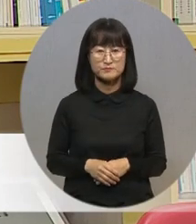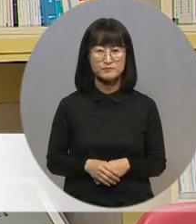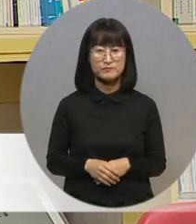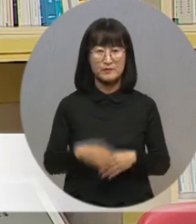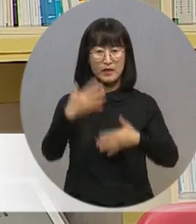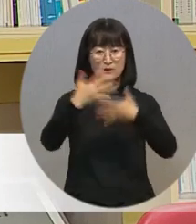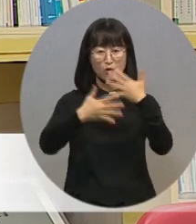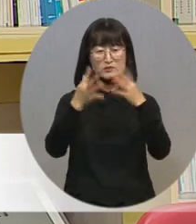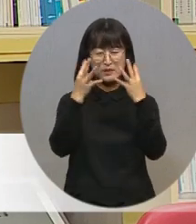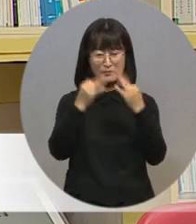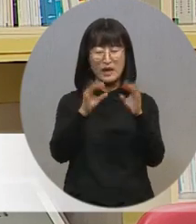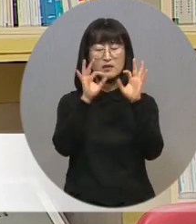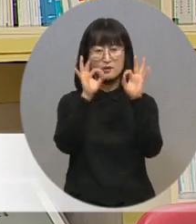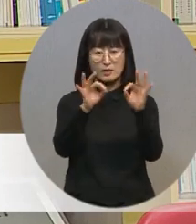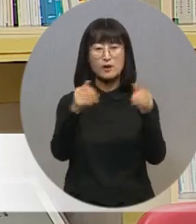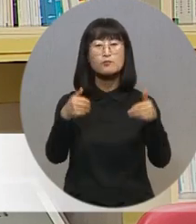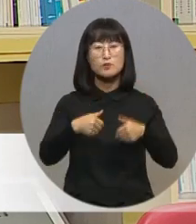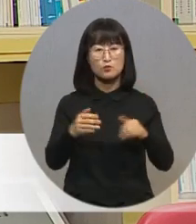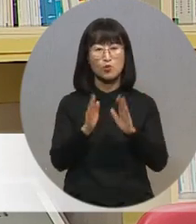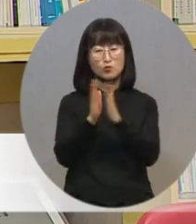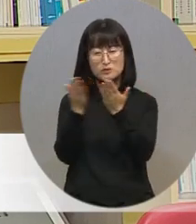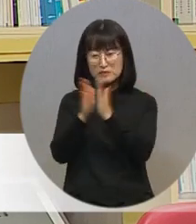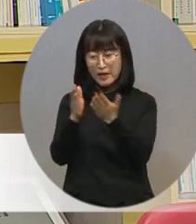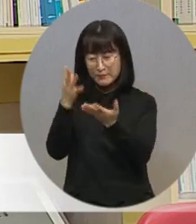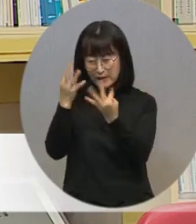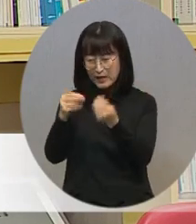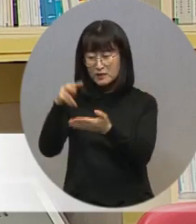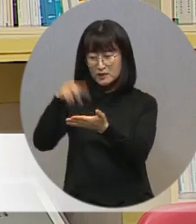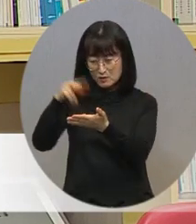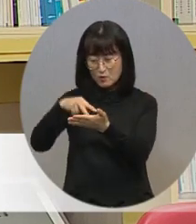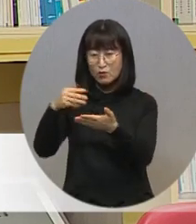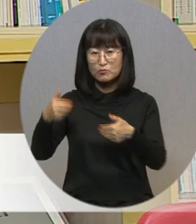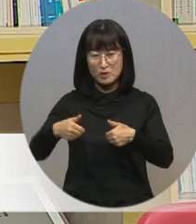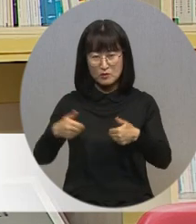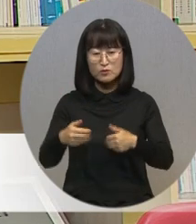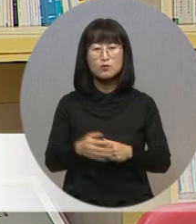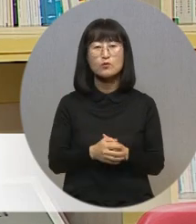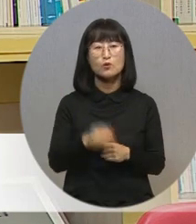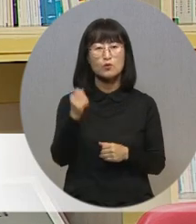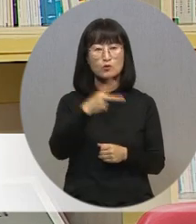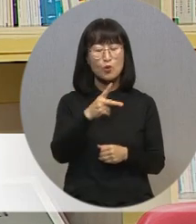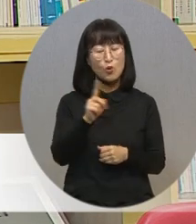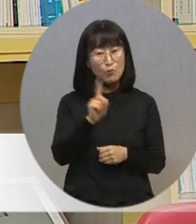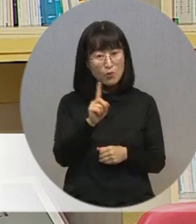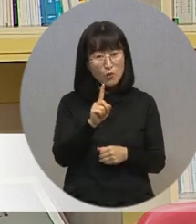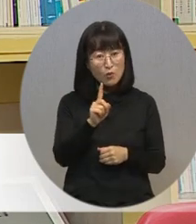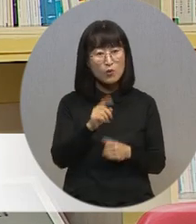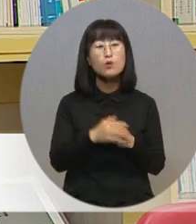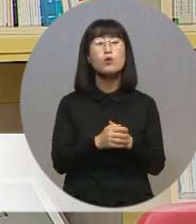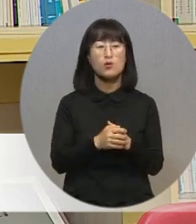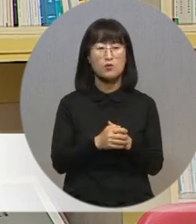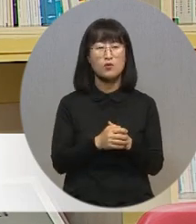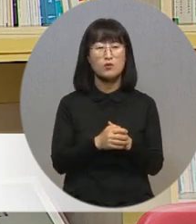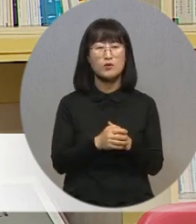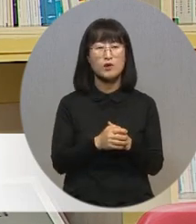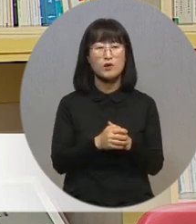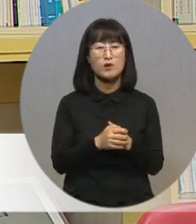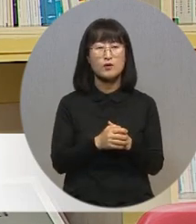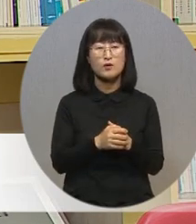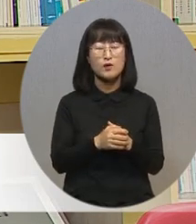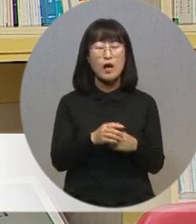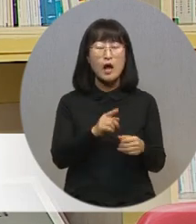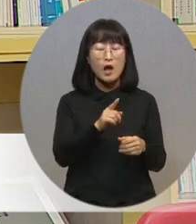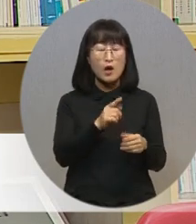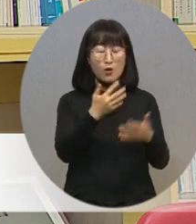영상을 많이 봐야 돼요. 책도 많이 읽어야 돼요. 그리고 무엇보다 또 한 번 강조하는데